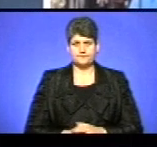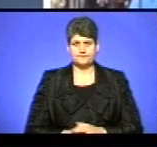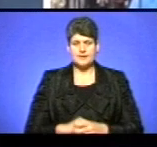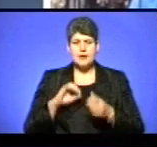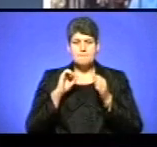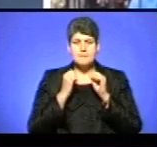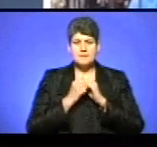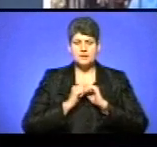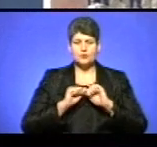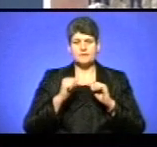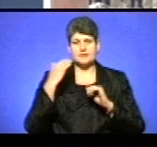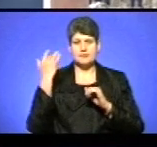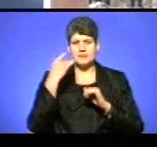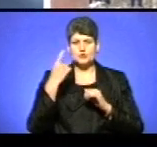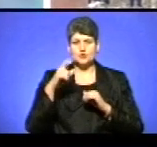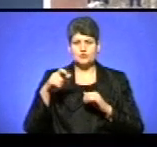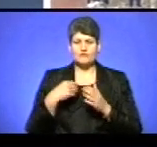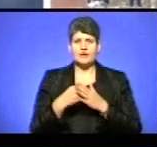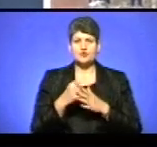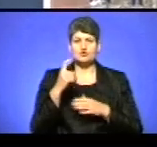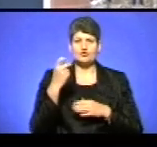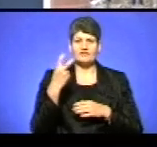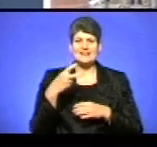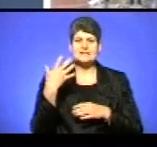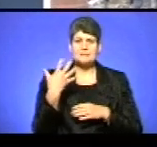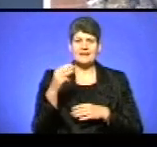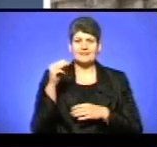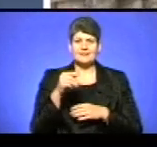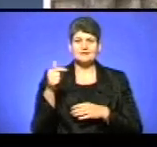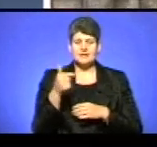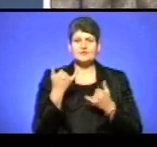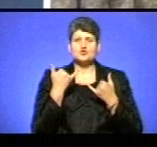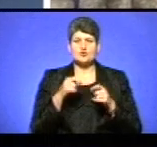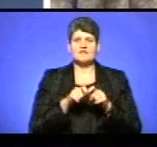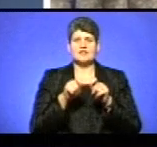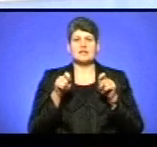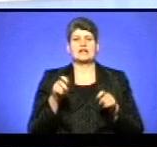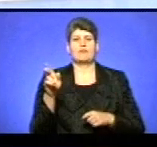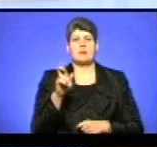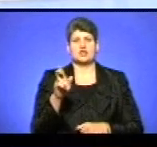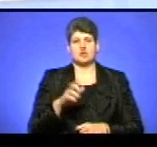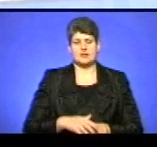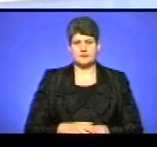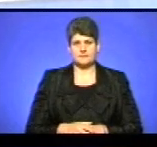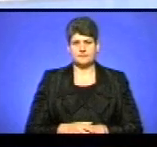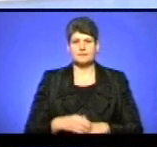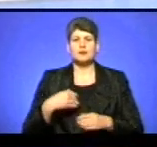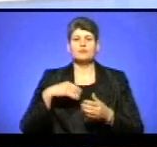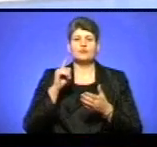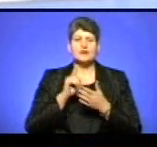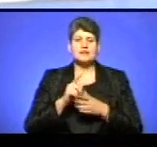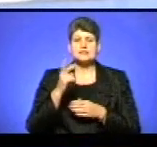Пам'ятник Героям Небесної Сотні вартістю 125 тисяч гривень сьогодні відкрили у Бережанах. Ми повинні завжди